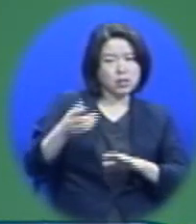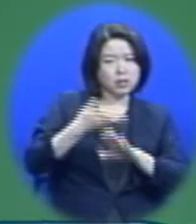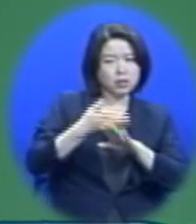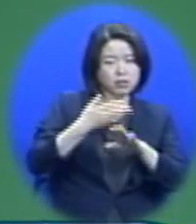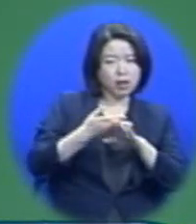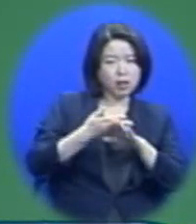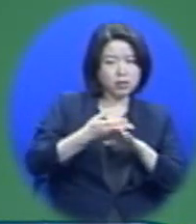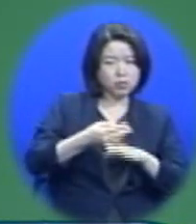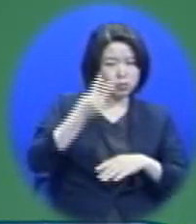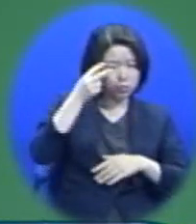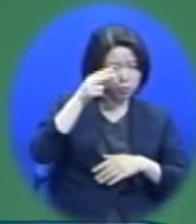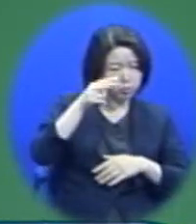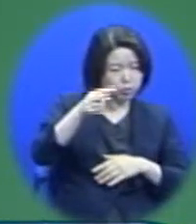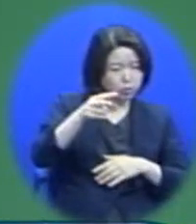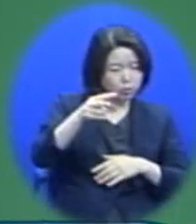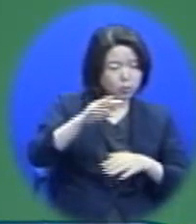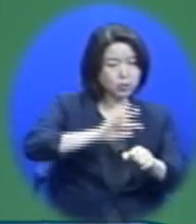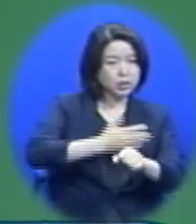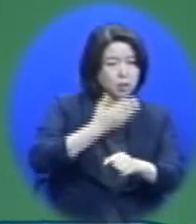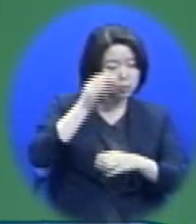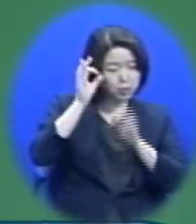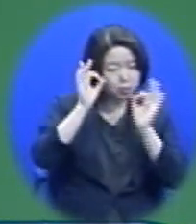거예요.